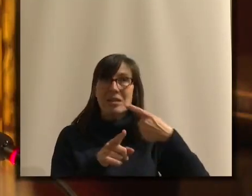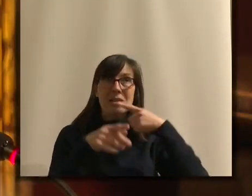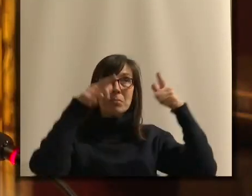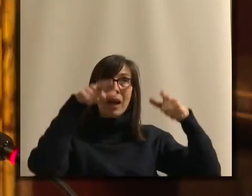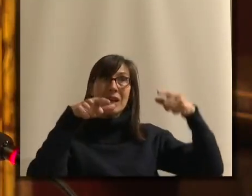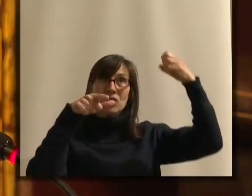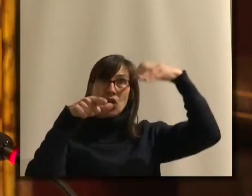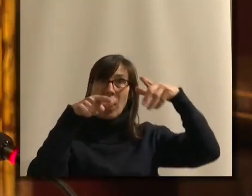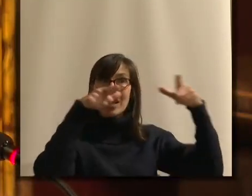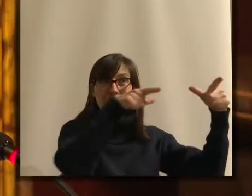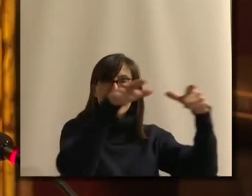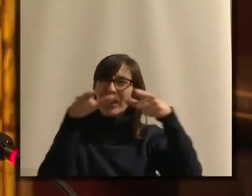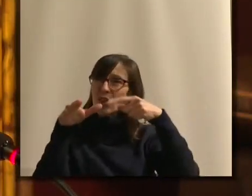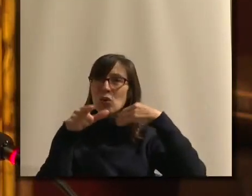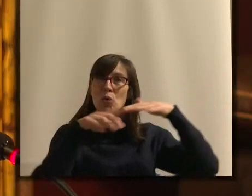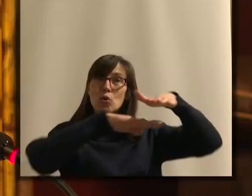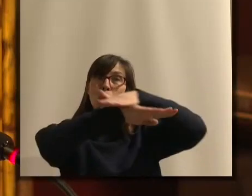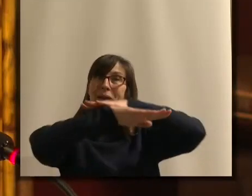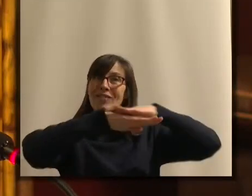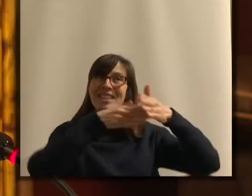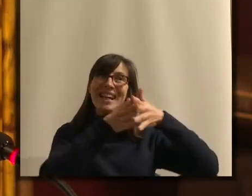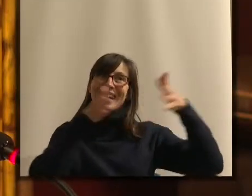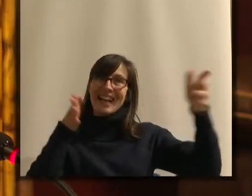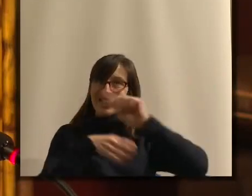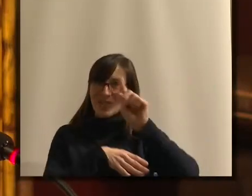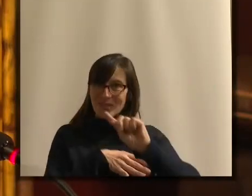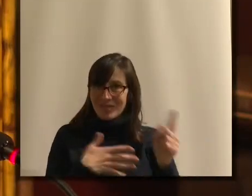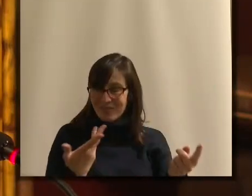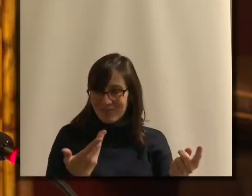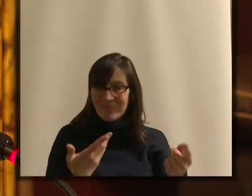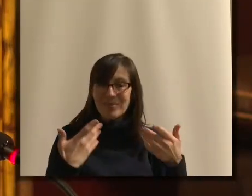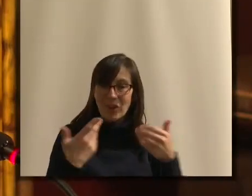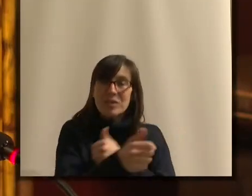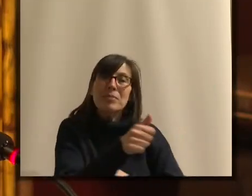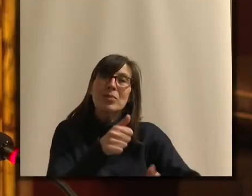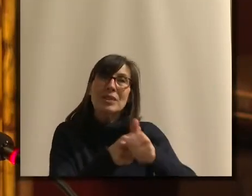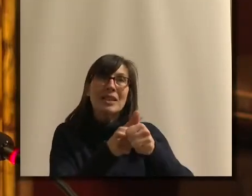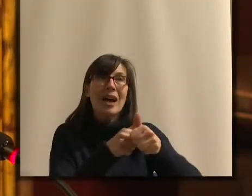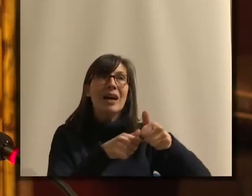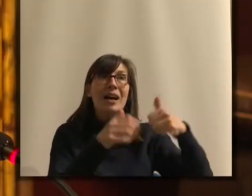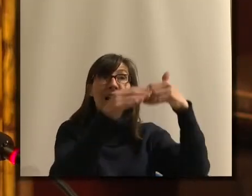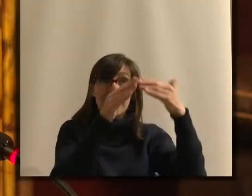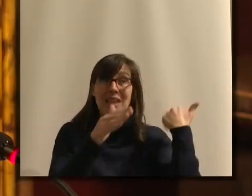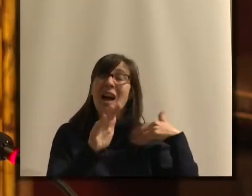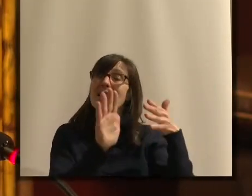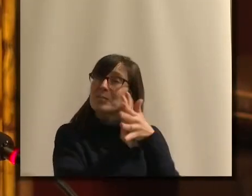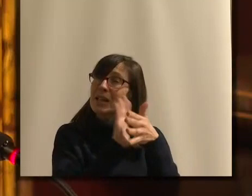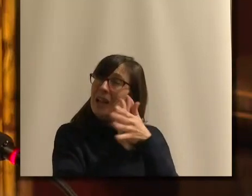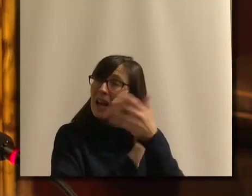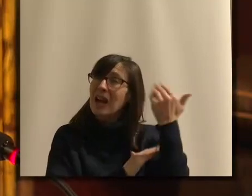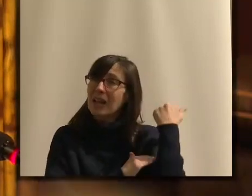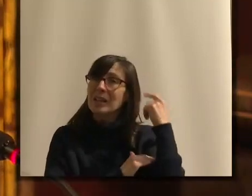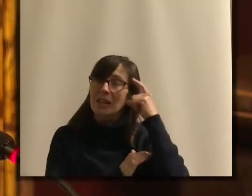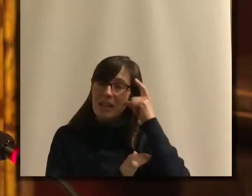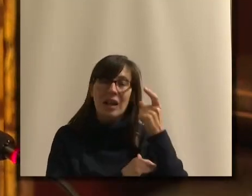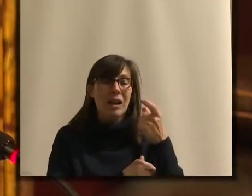però la superfície de la coberta no és de les més grans que tenim, per tant, s'estan prioritzant els edificis, ho vaig explicar un dia, doncs ja a l'inici de